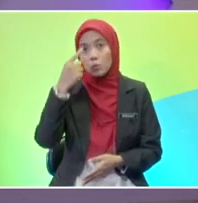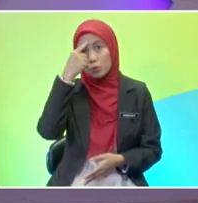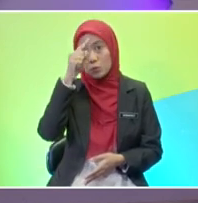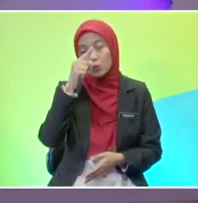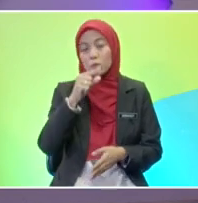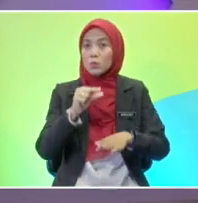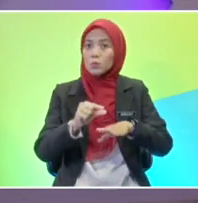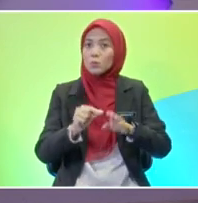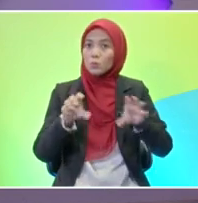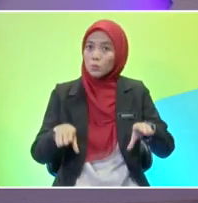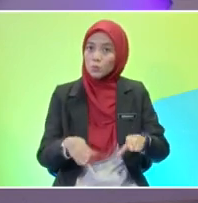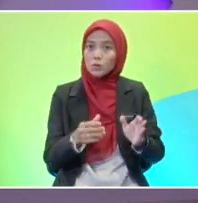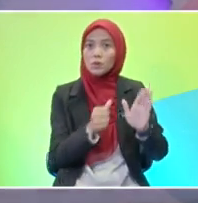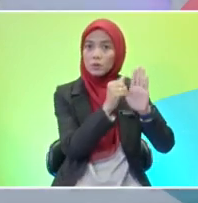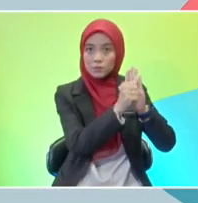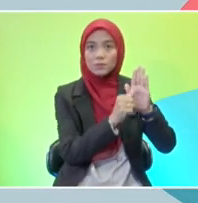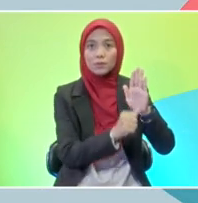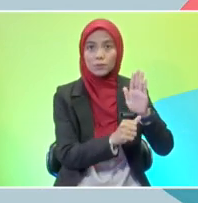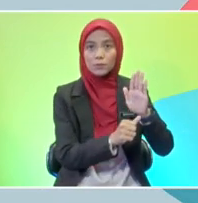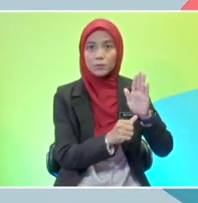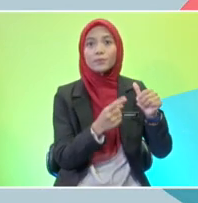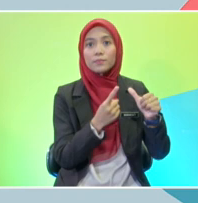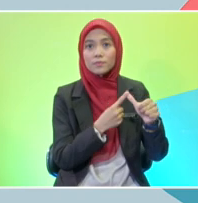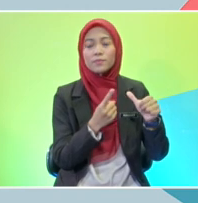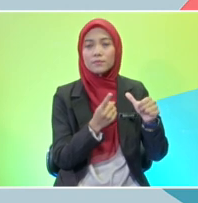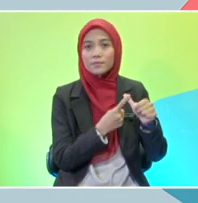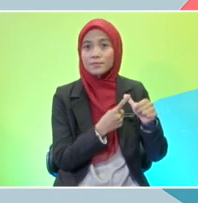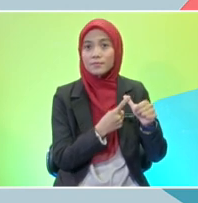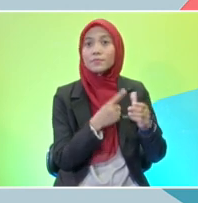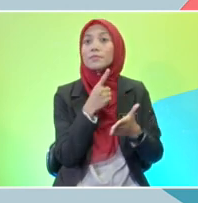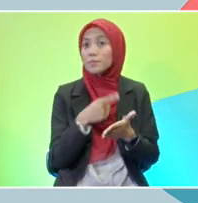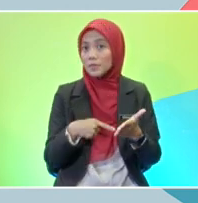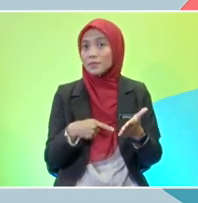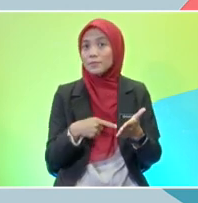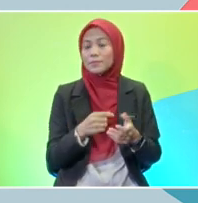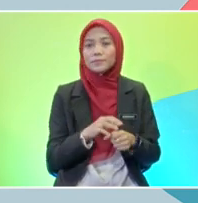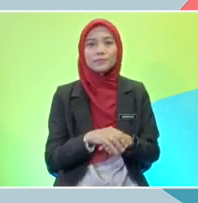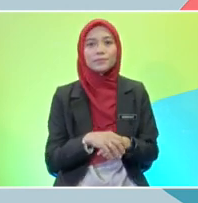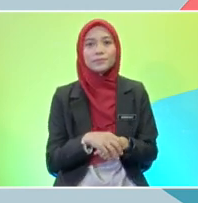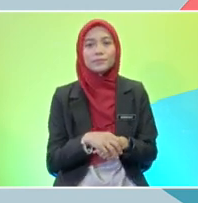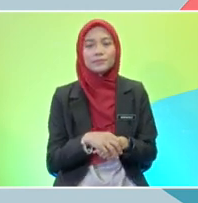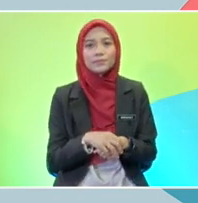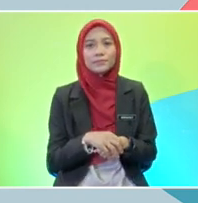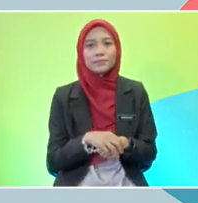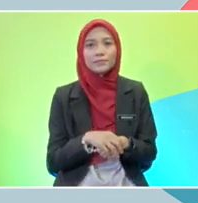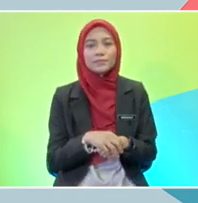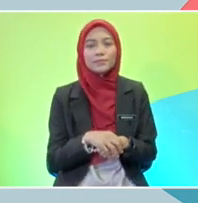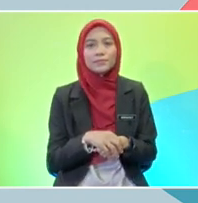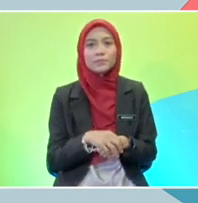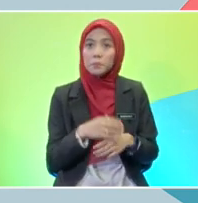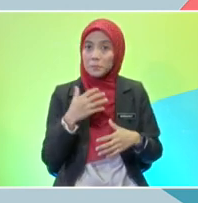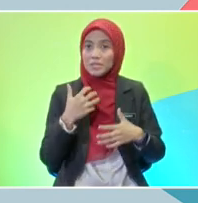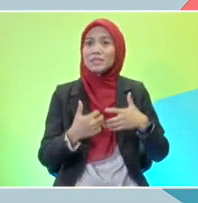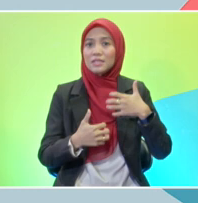seni ukiran kayu contoh yang pertama itu apa dia yang pertama itu macam